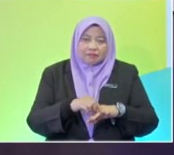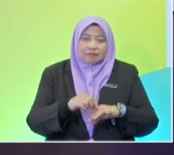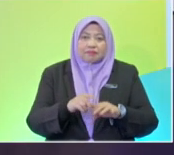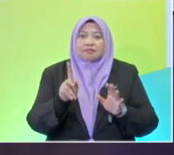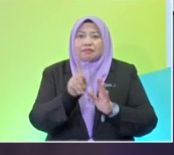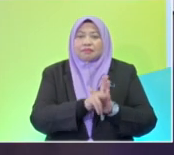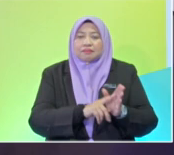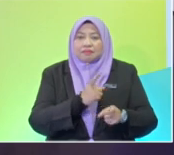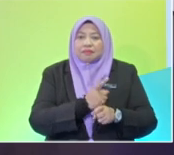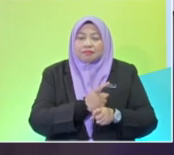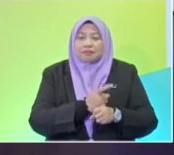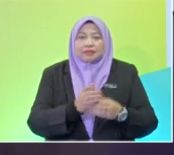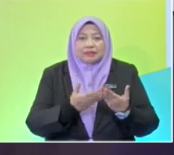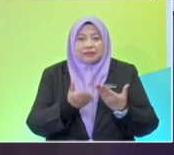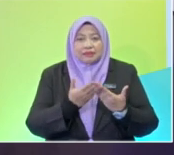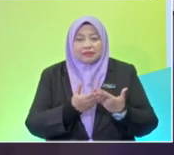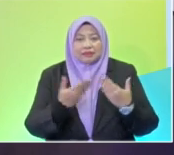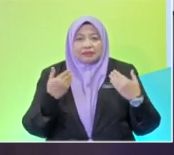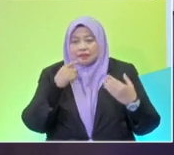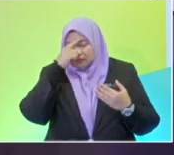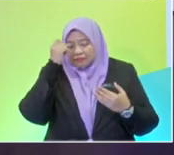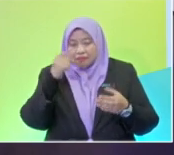lubang enggak tengah-tengah hutan